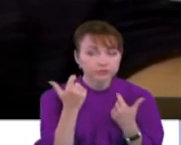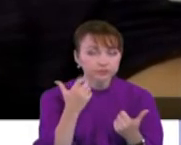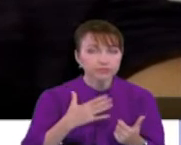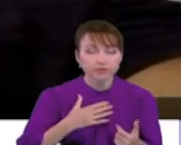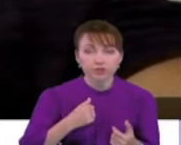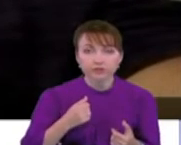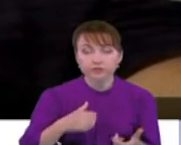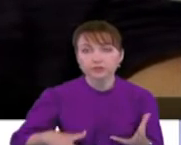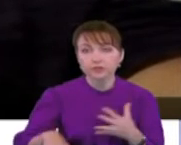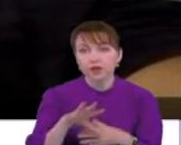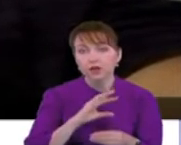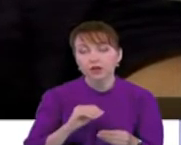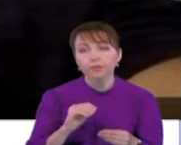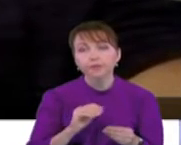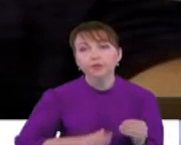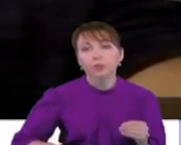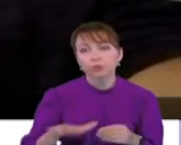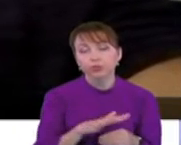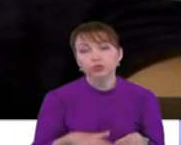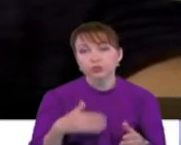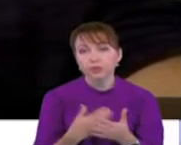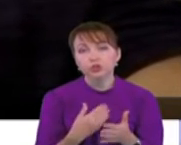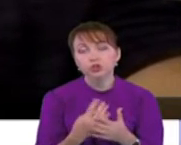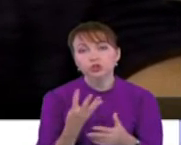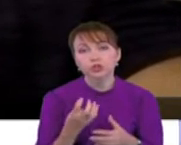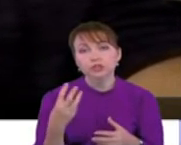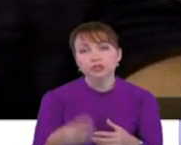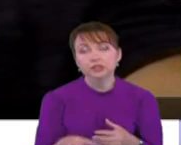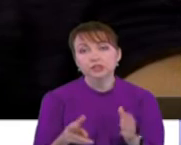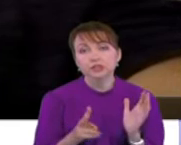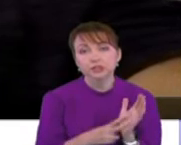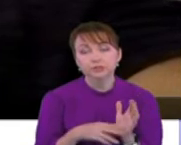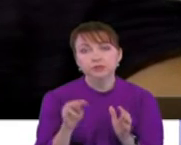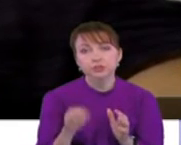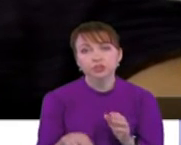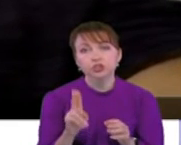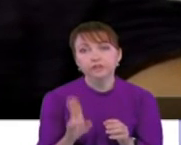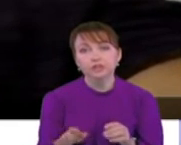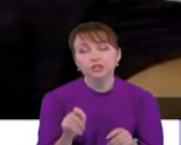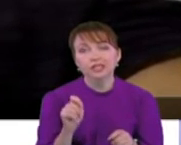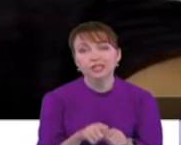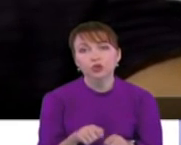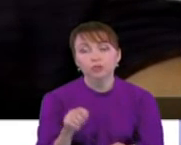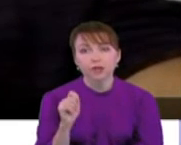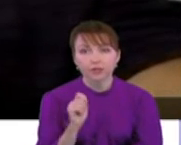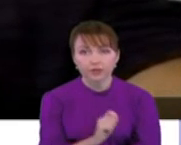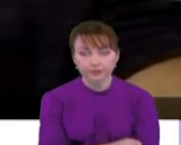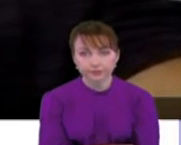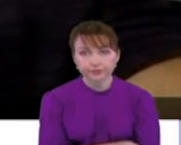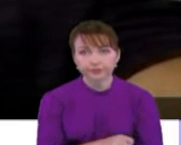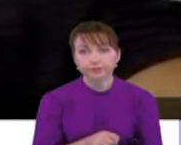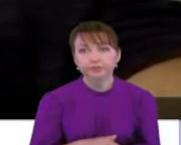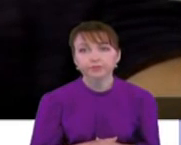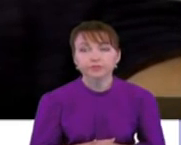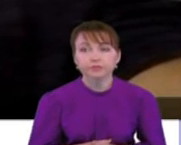і загальна площа складає майже 437 тисяч квадратних кілометрів. І,